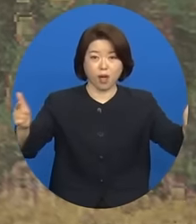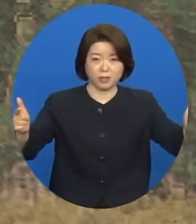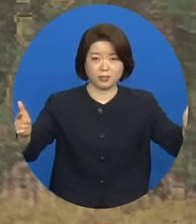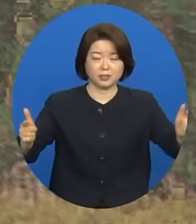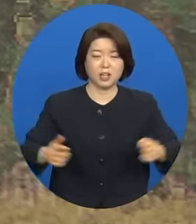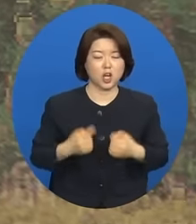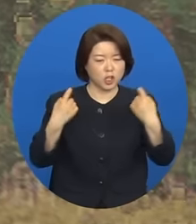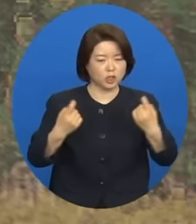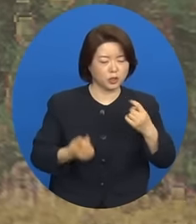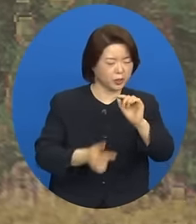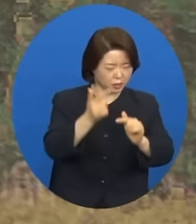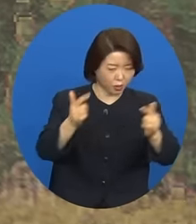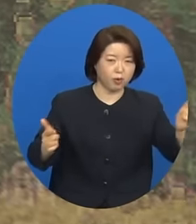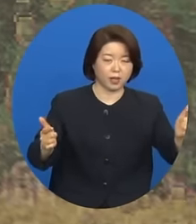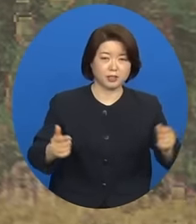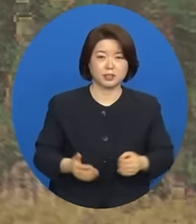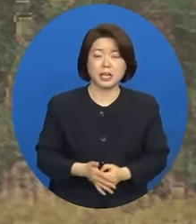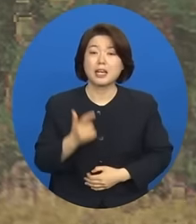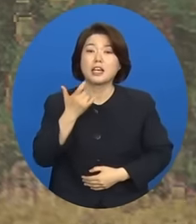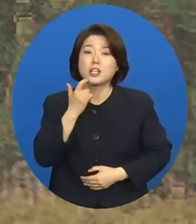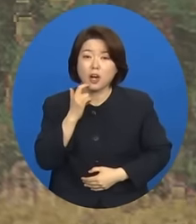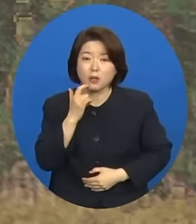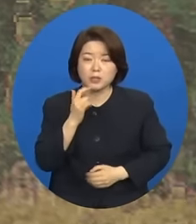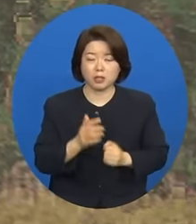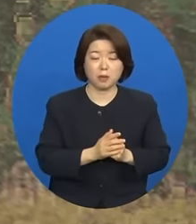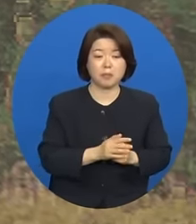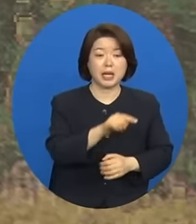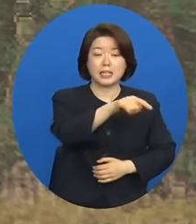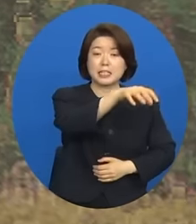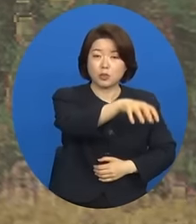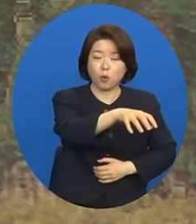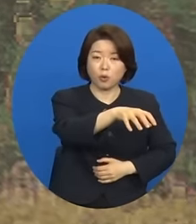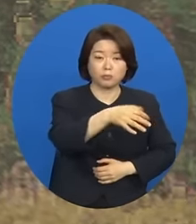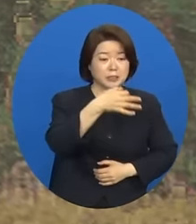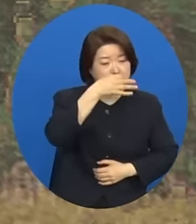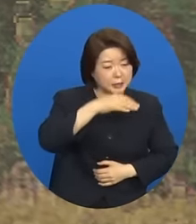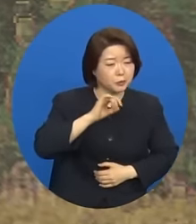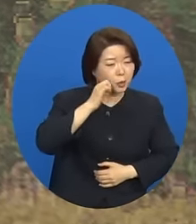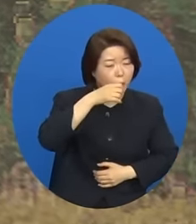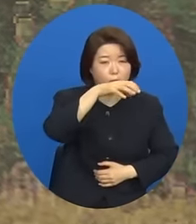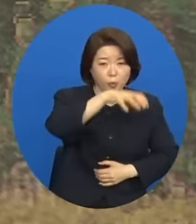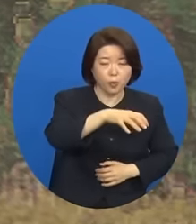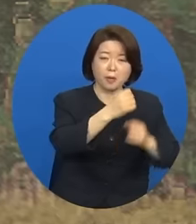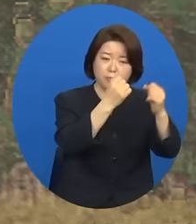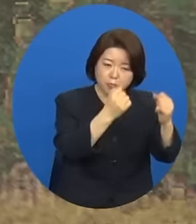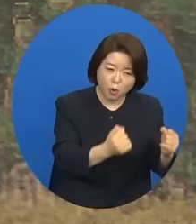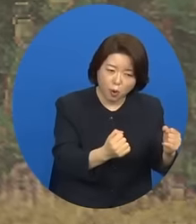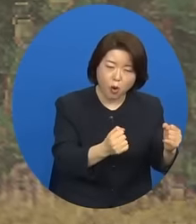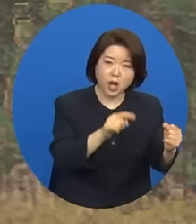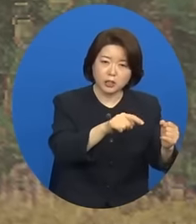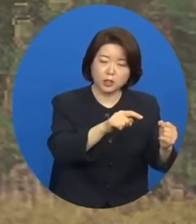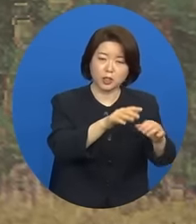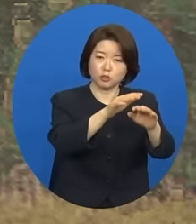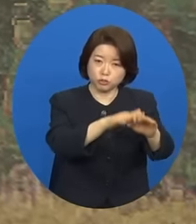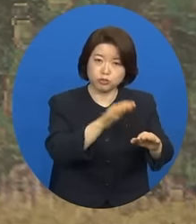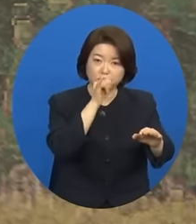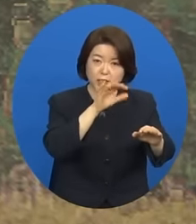이 야곱과 같이 어떤 이 바단 아람이라고 하는 곳에 머물게 하시고 또한 지나가게 하실 때가 옵니다.